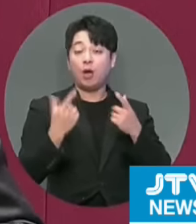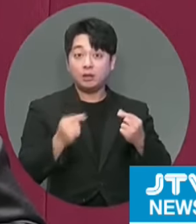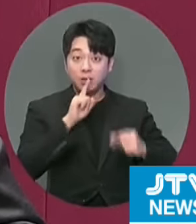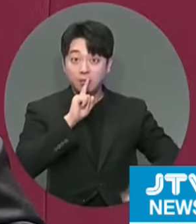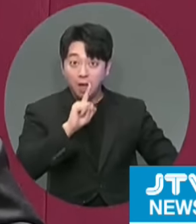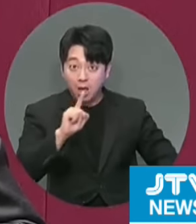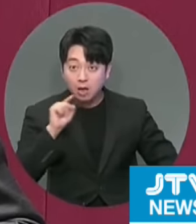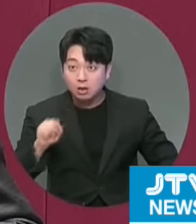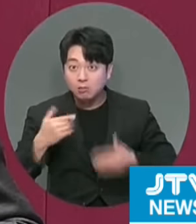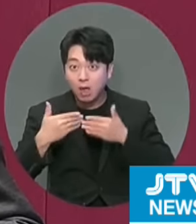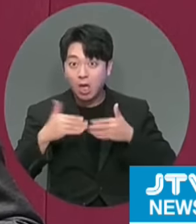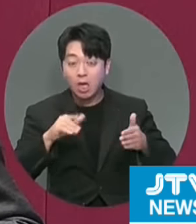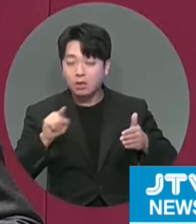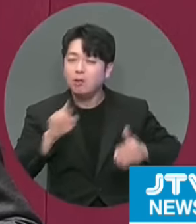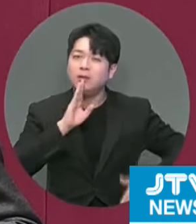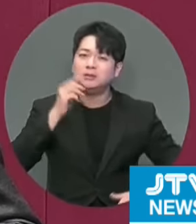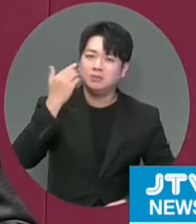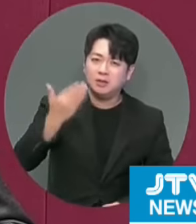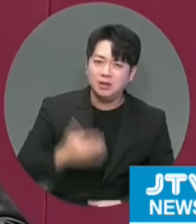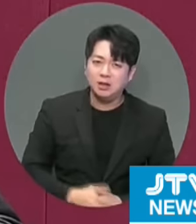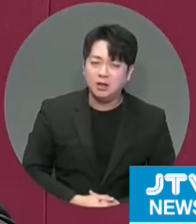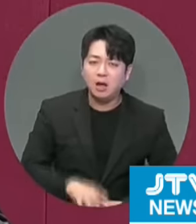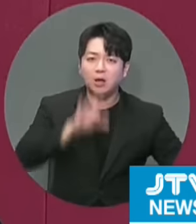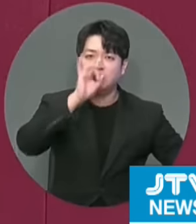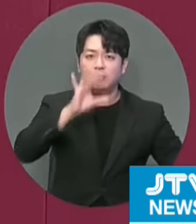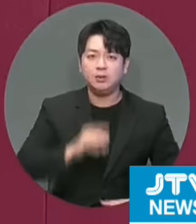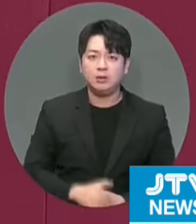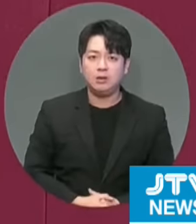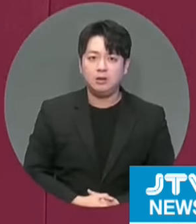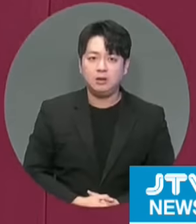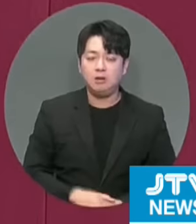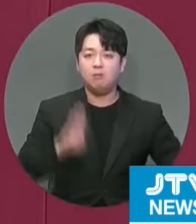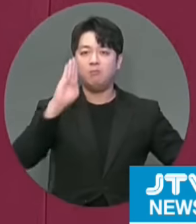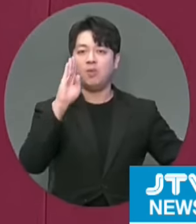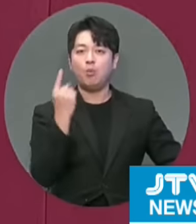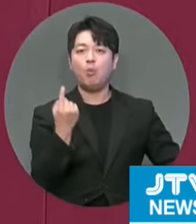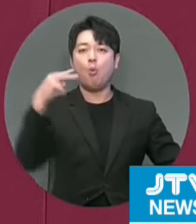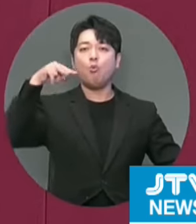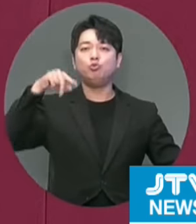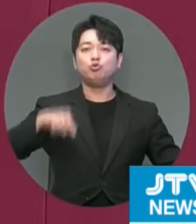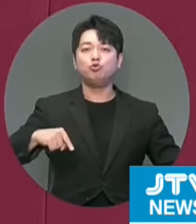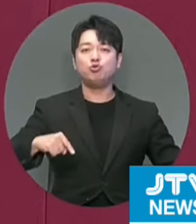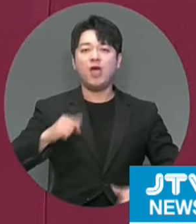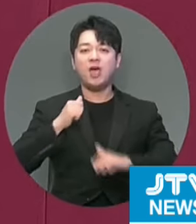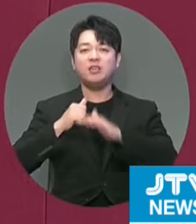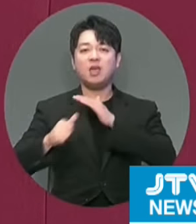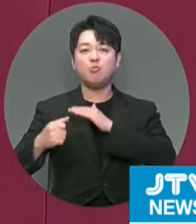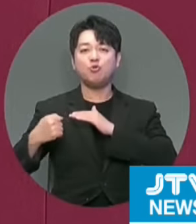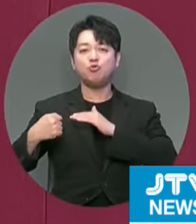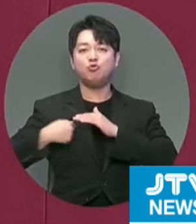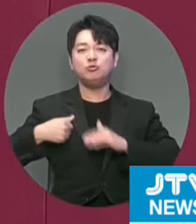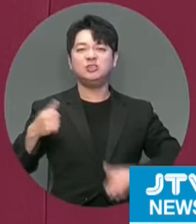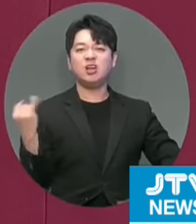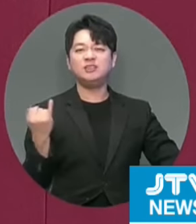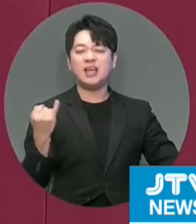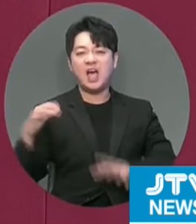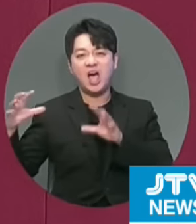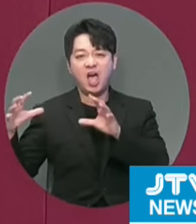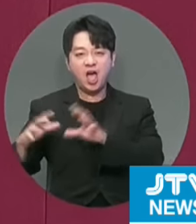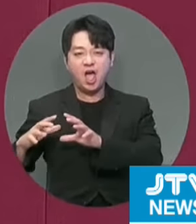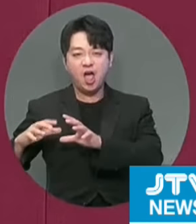절대 맞는 말이 아닙니다, 여러분. 그러면서 보수 여전사 이진숙이라고 말하는 출연자들과 함께 건배를